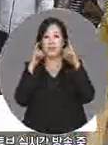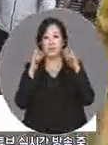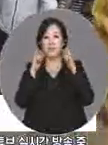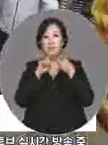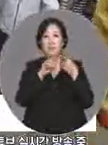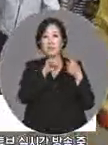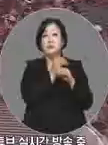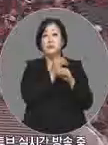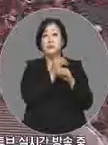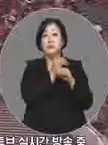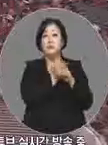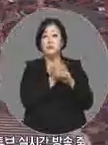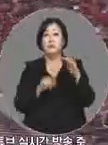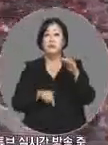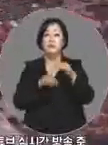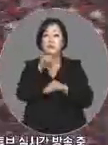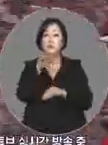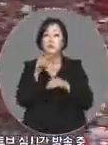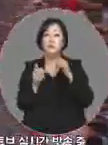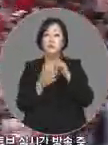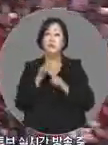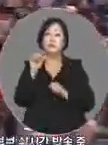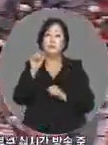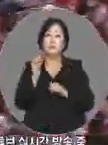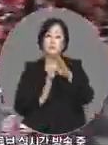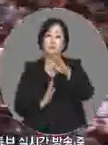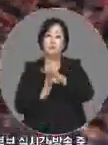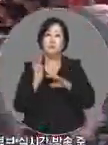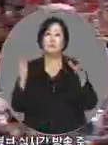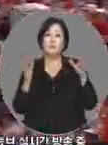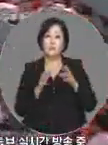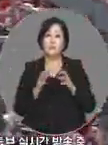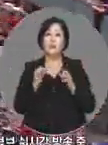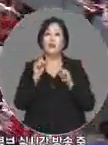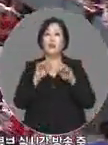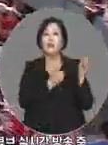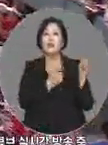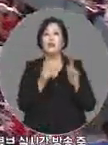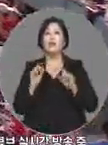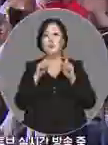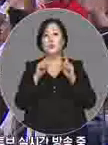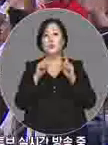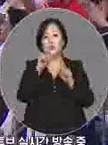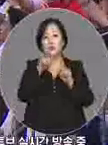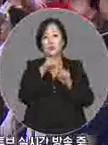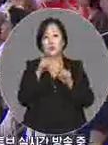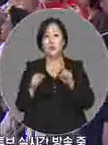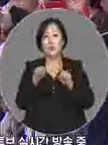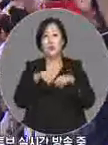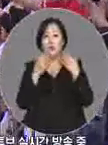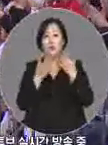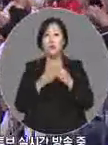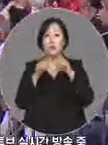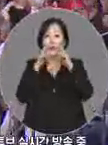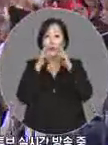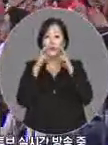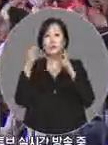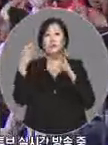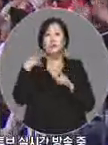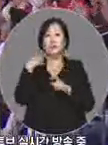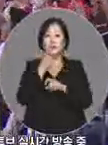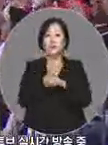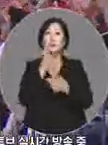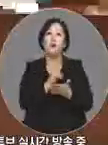있습니다. 야외라 하더라도 50인 이상의 집회와 공연, 스포츠 경기에서는 마스크 착용이 의무